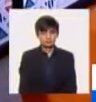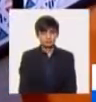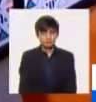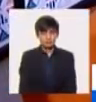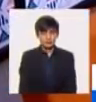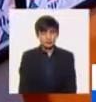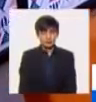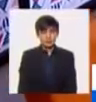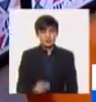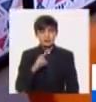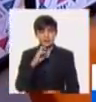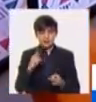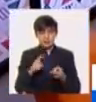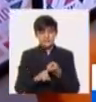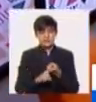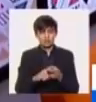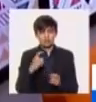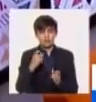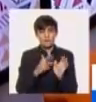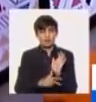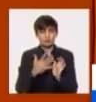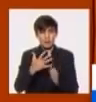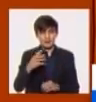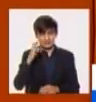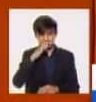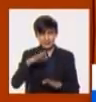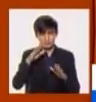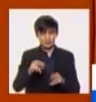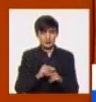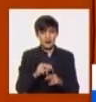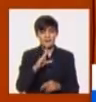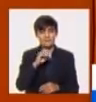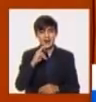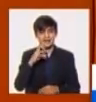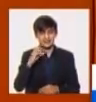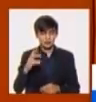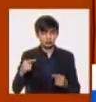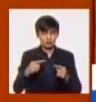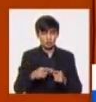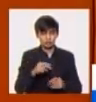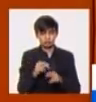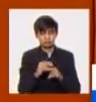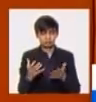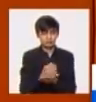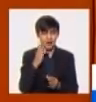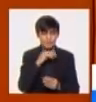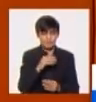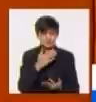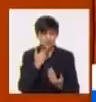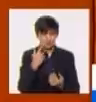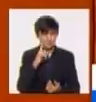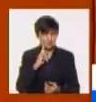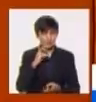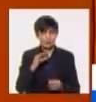С коронавирусом сейчас борются в 185 странах. Вакцины пока нет, поэтому правительство пытается сдержать число заболевших,